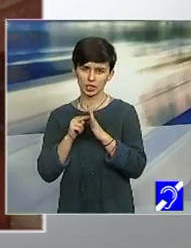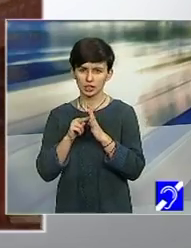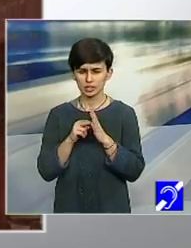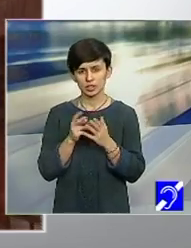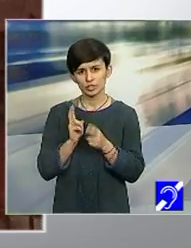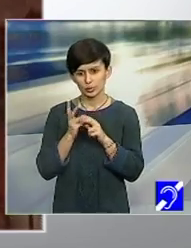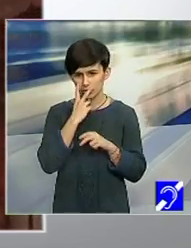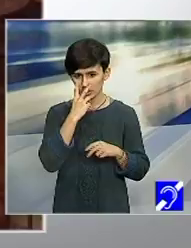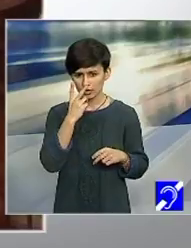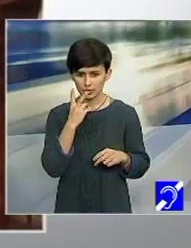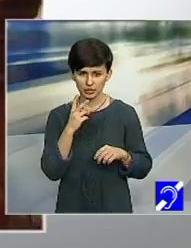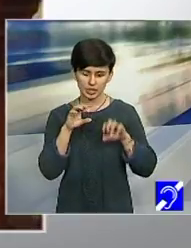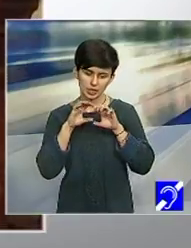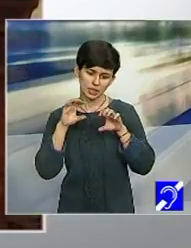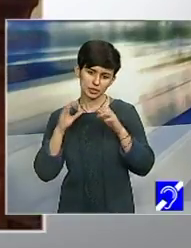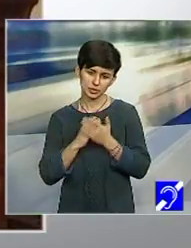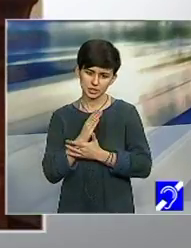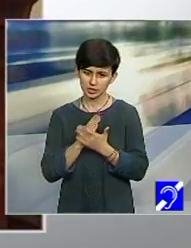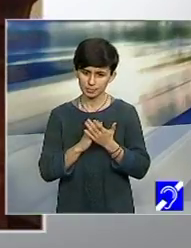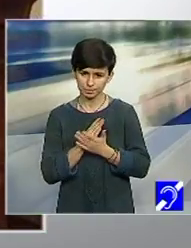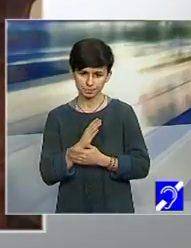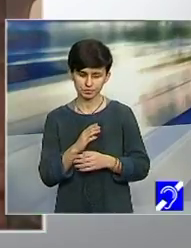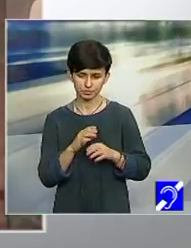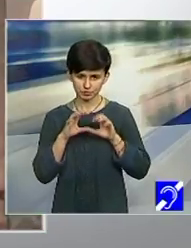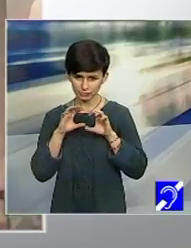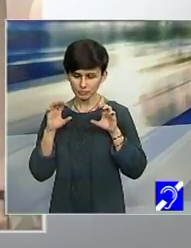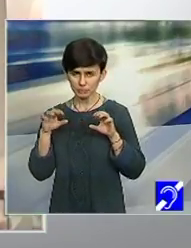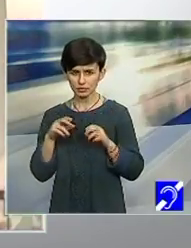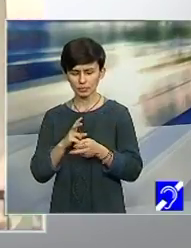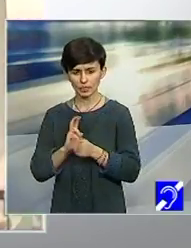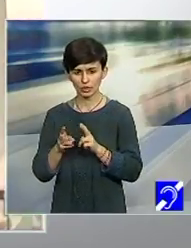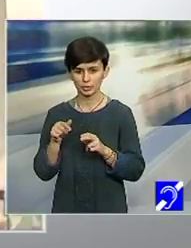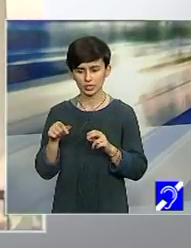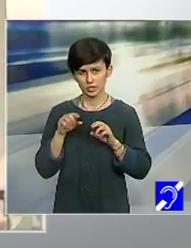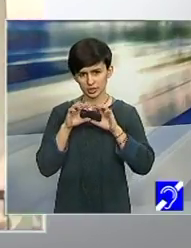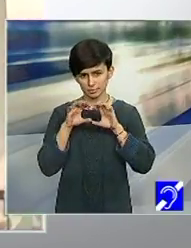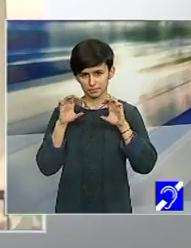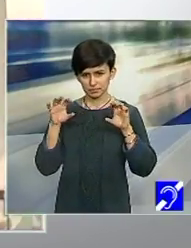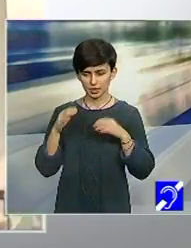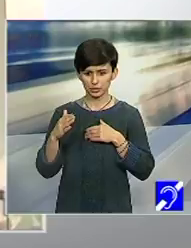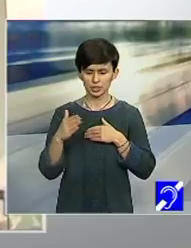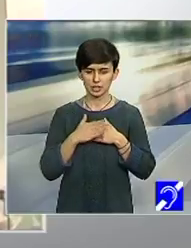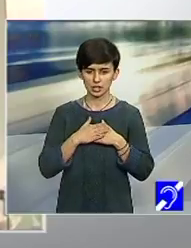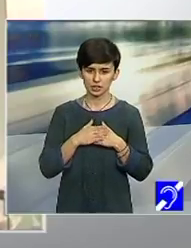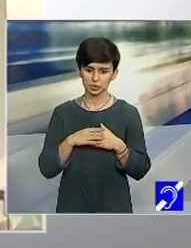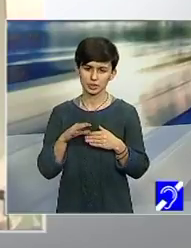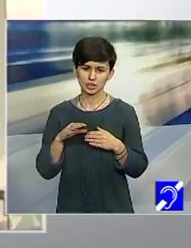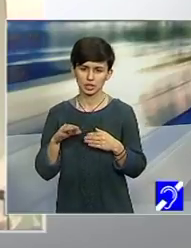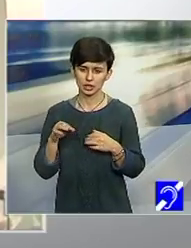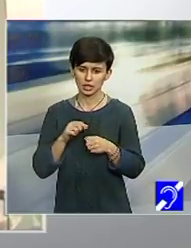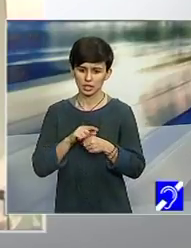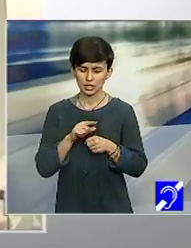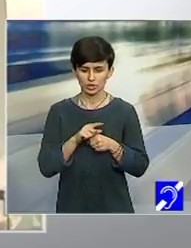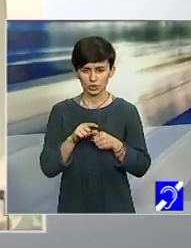expoziția permanentă a muzeului și felul în care această expoziție alături de celelalte componente ale